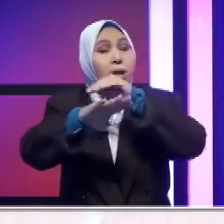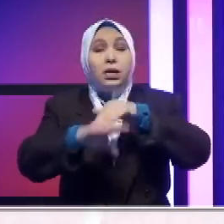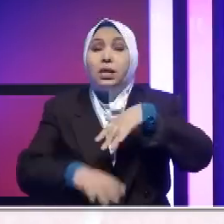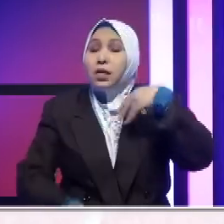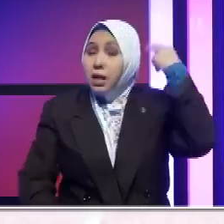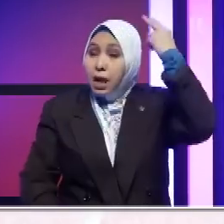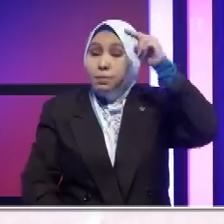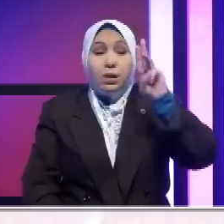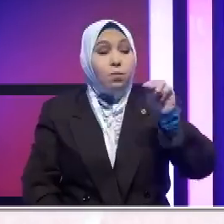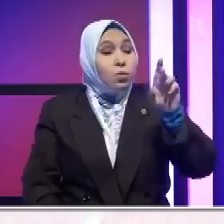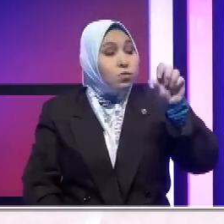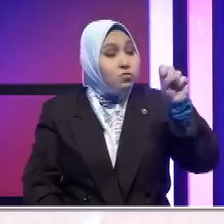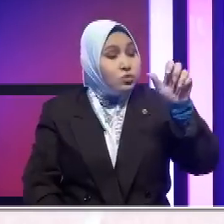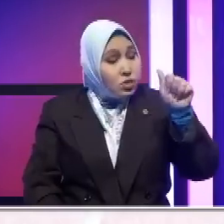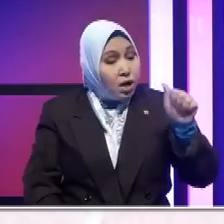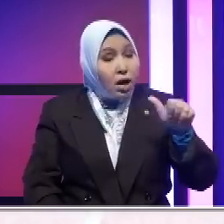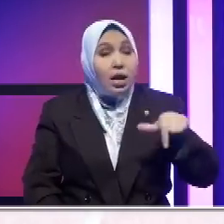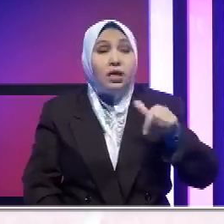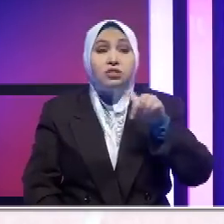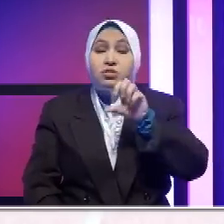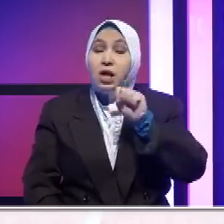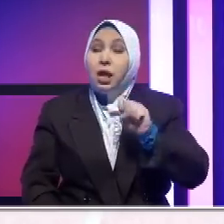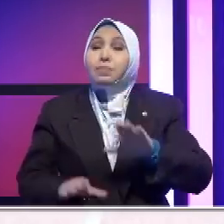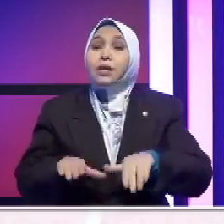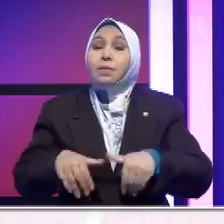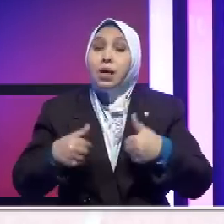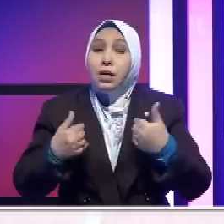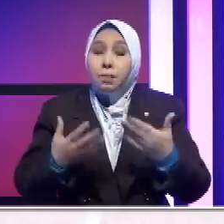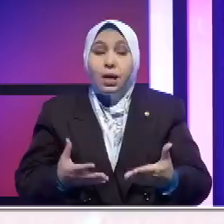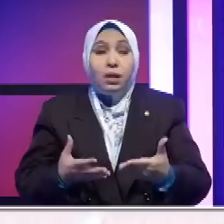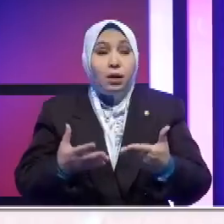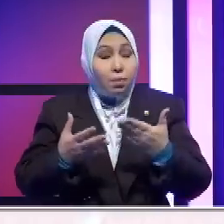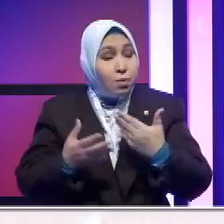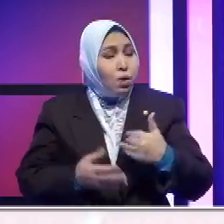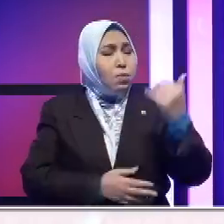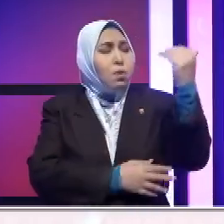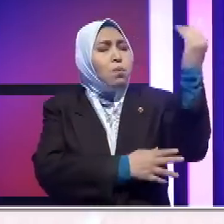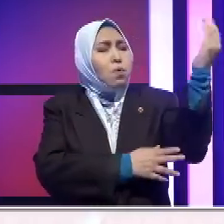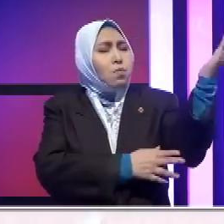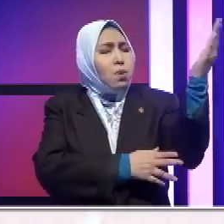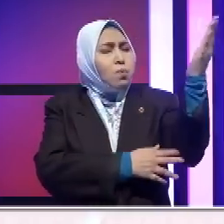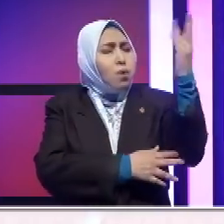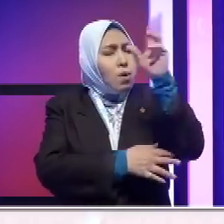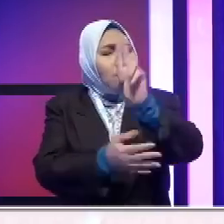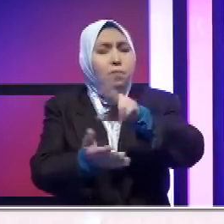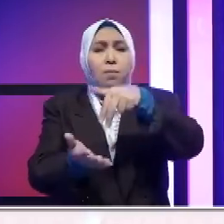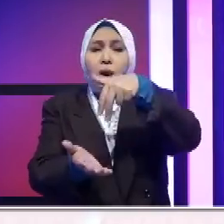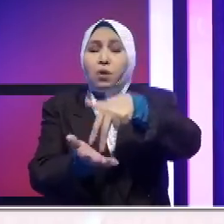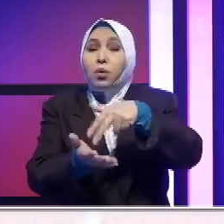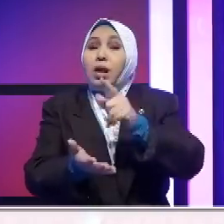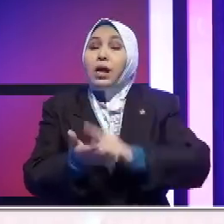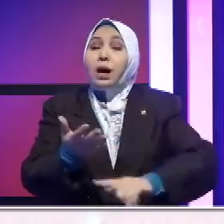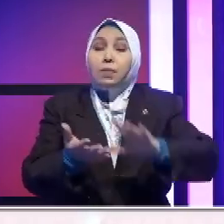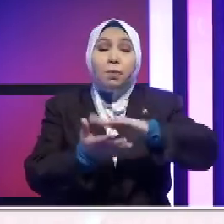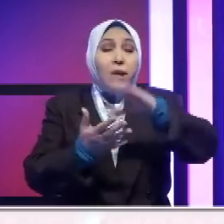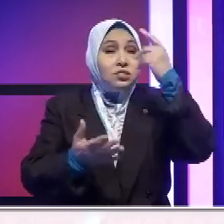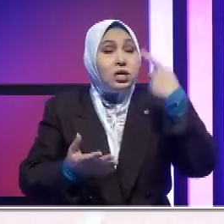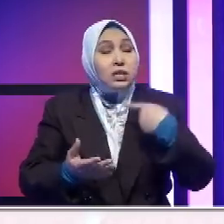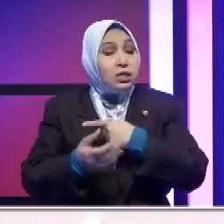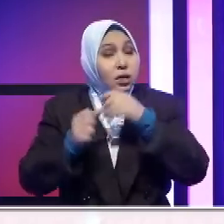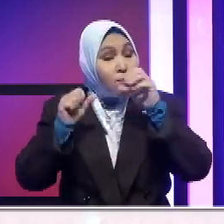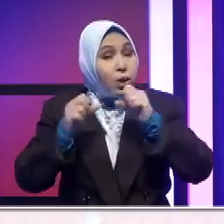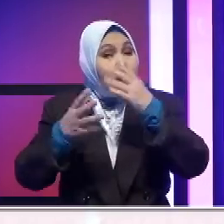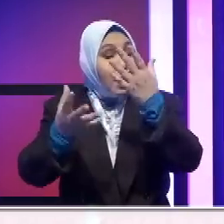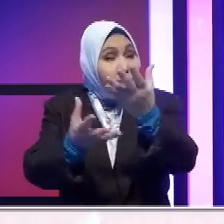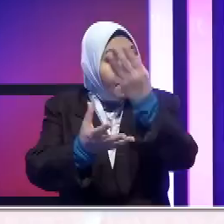Nabi Musa alaihissalam, dan bagaimana beliau berhujah, bagaimana beliau bangkit, dan apa pelajaran yang kita boleh